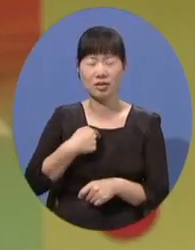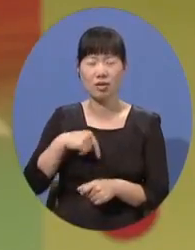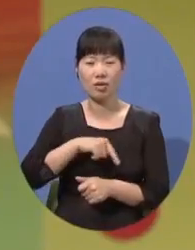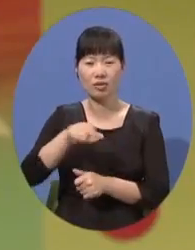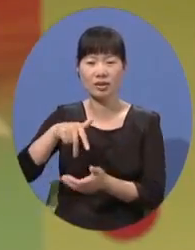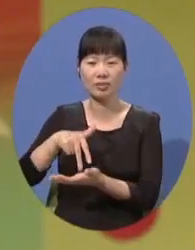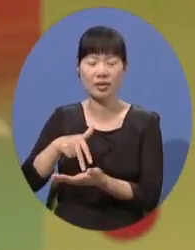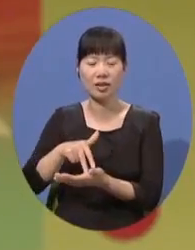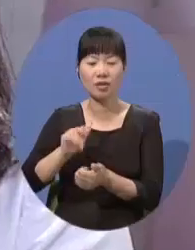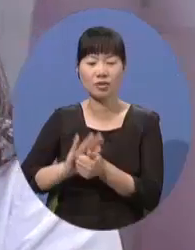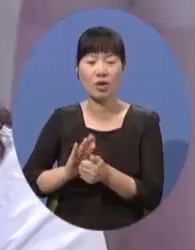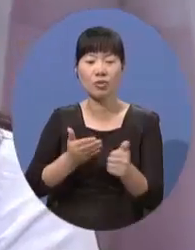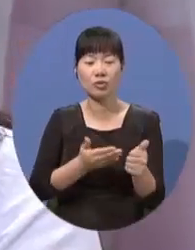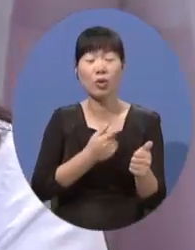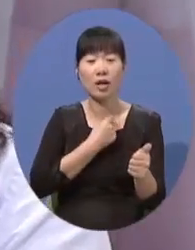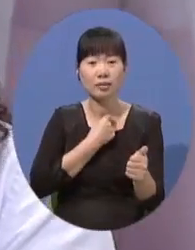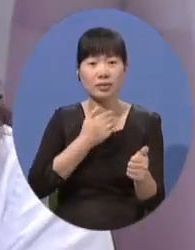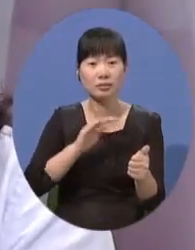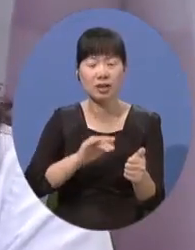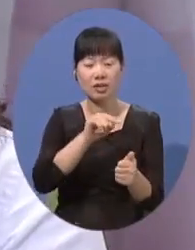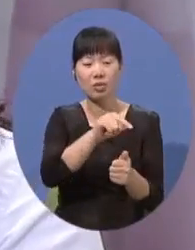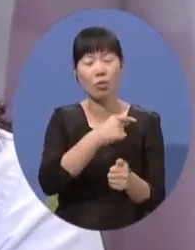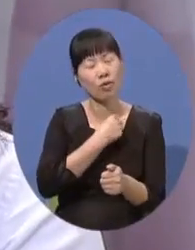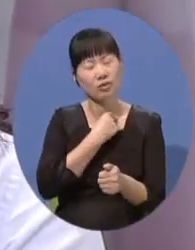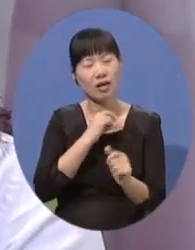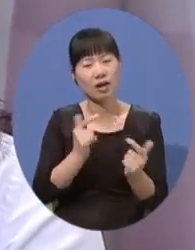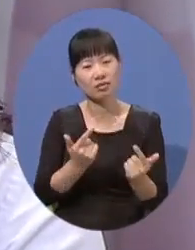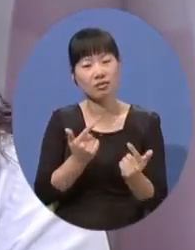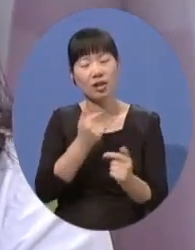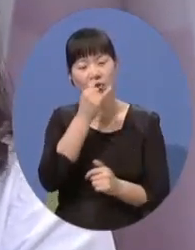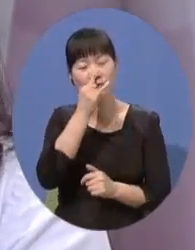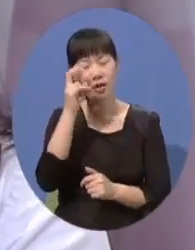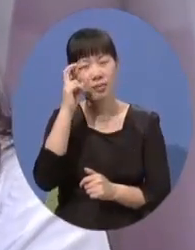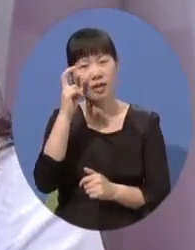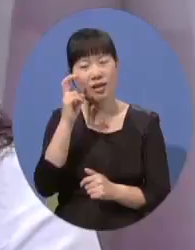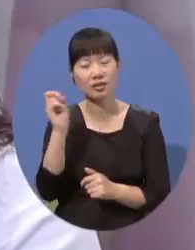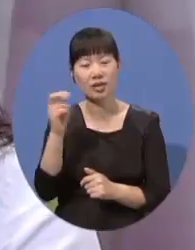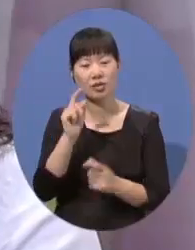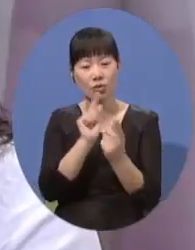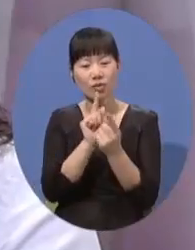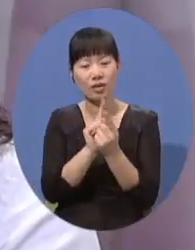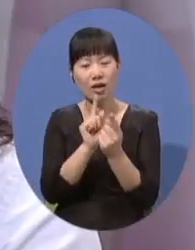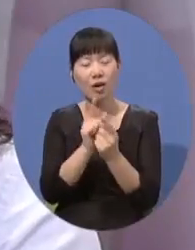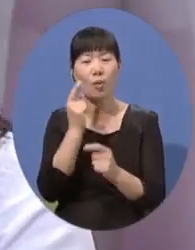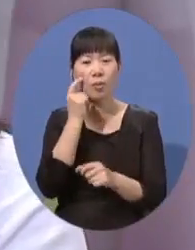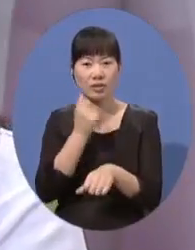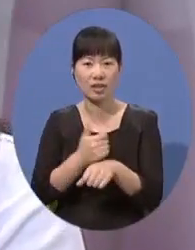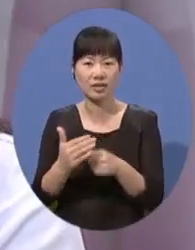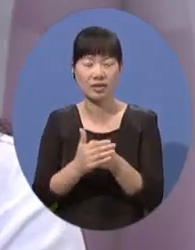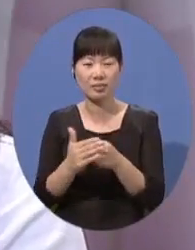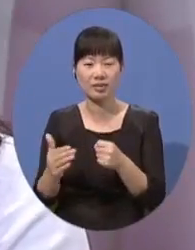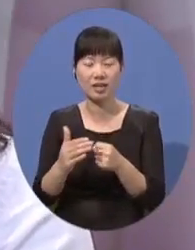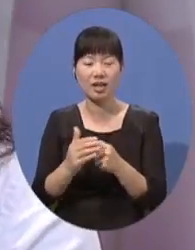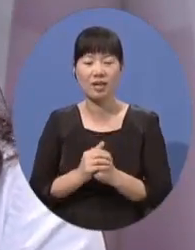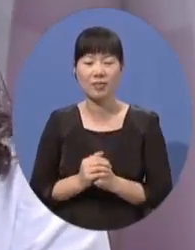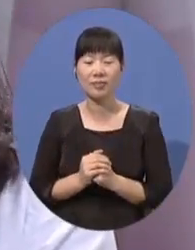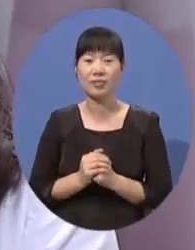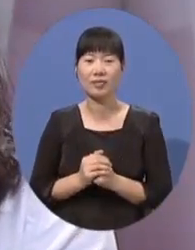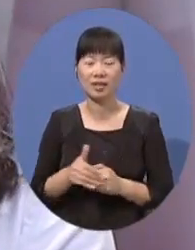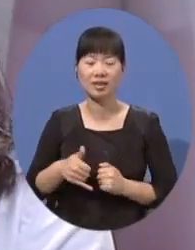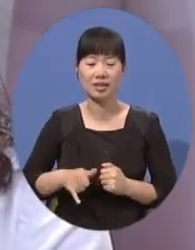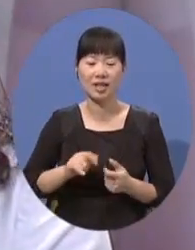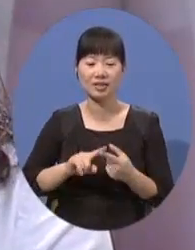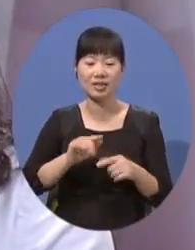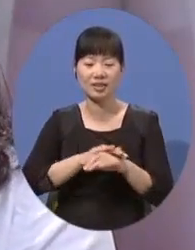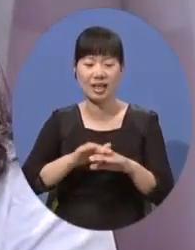저희는 도움을 주고 싶은데 저쪽에서 원하지 않으실 수도 있잖아요. 자주 얼굴을 뵙지 못하니까. 아기는 너무 잘 알아서 뭐라도 하나